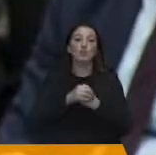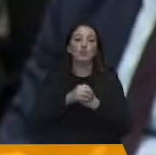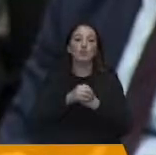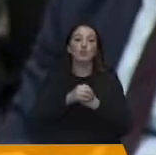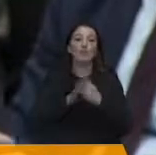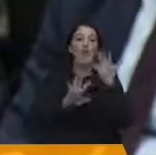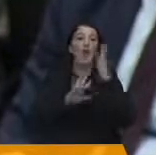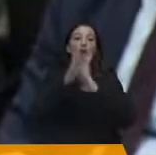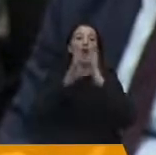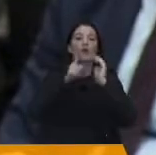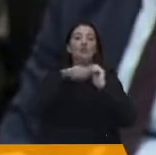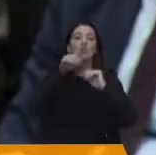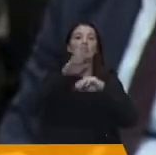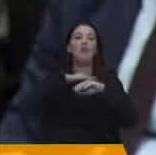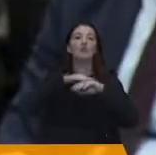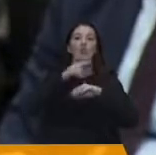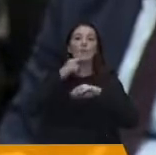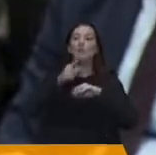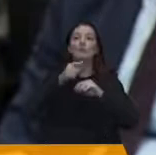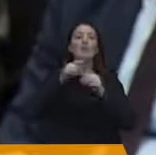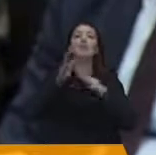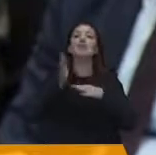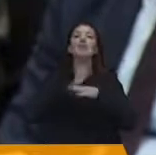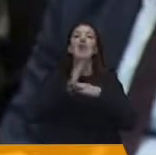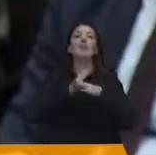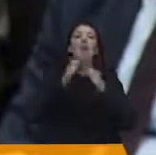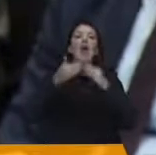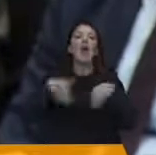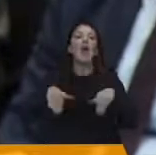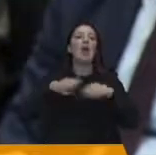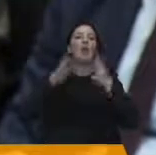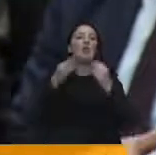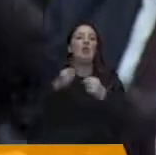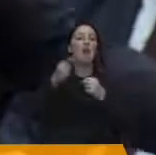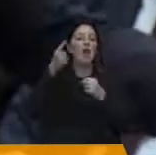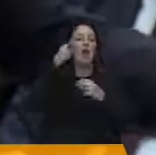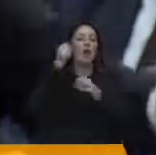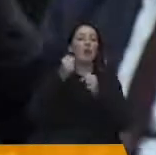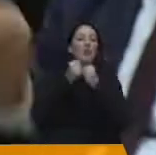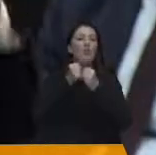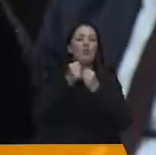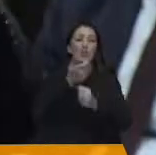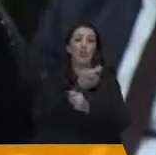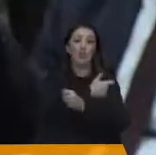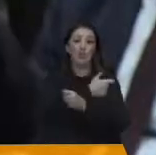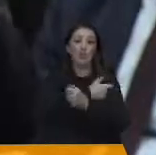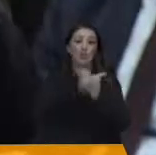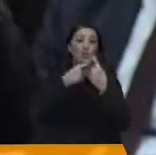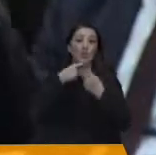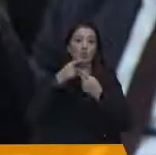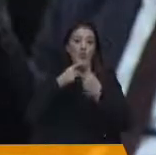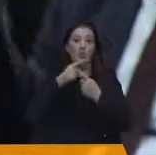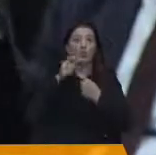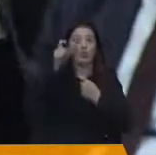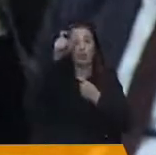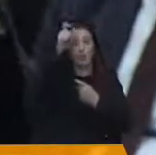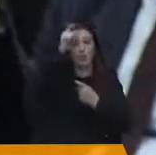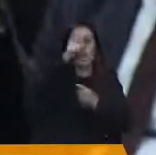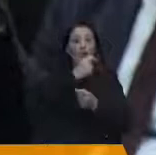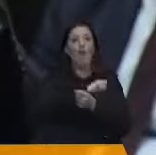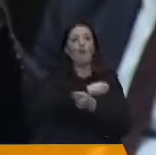Çayır yapacağız, niçin engel oluyorsunuz? Akıl tutulması mı var? Yurt diye konuşuyorsunuz. Türk-Alman Üniversitesi